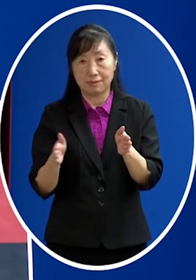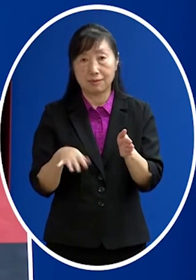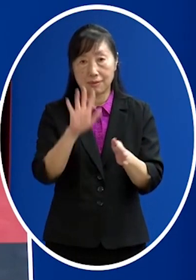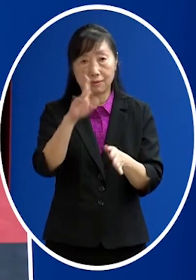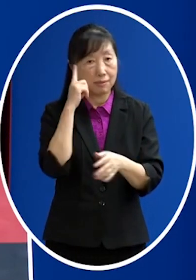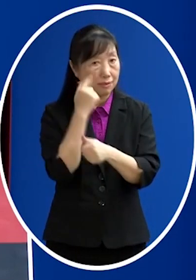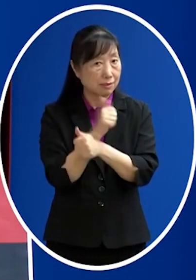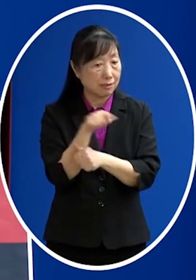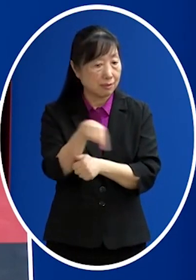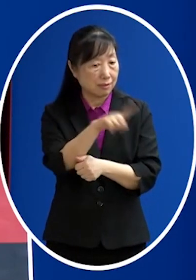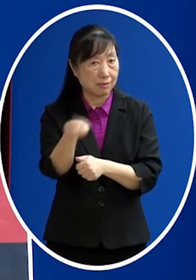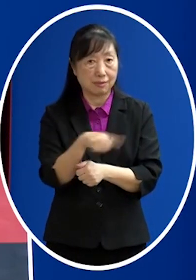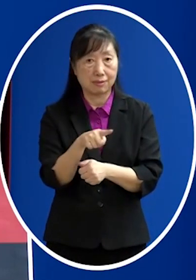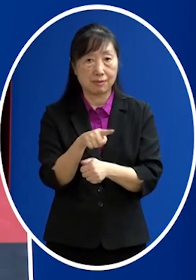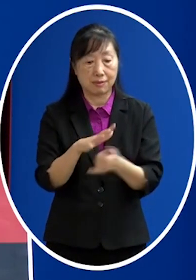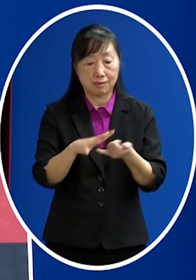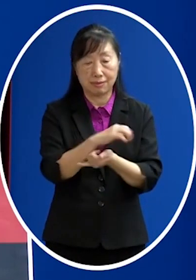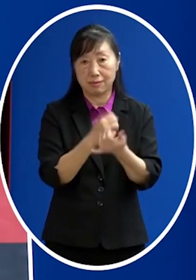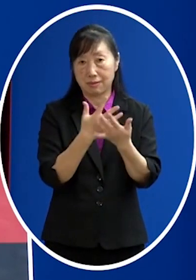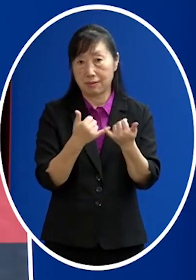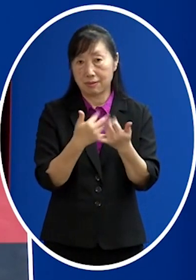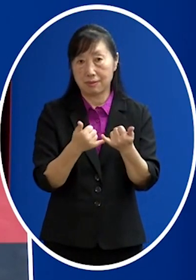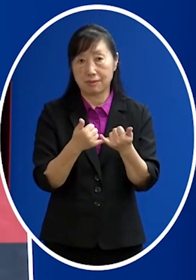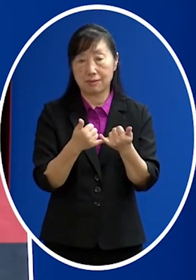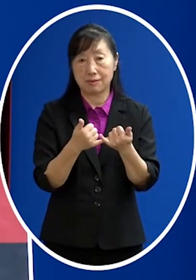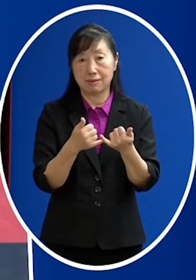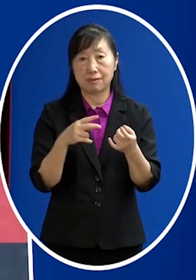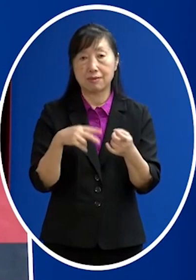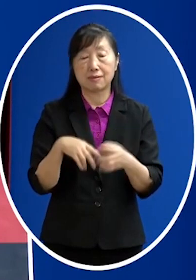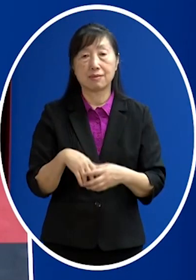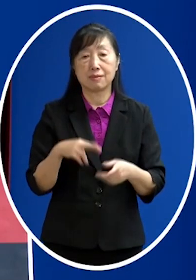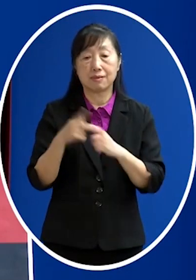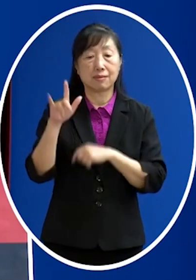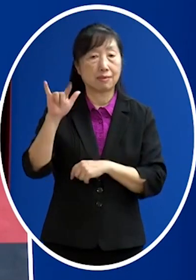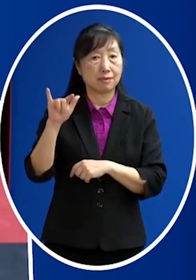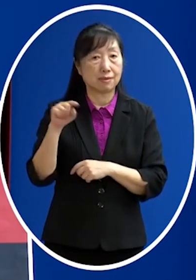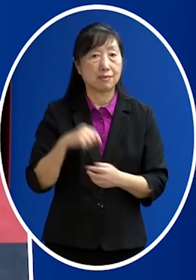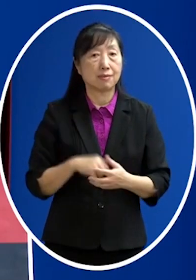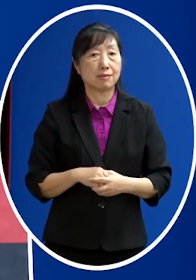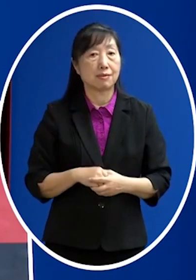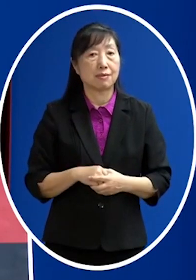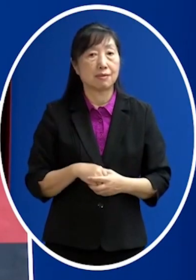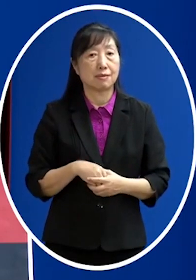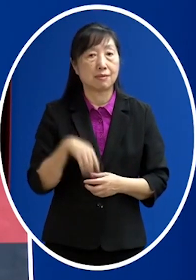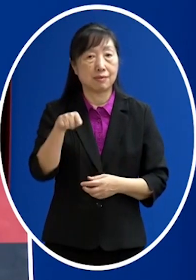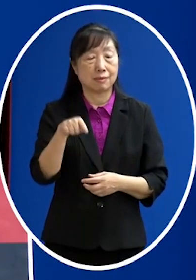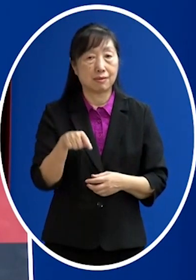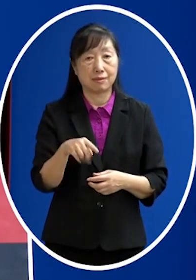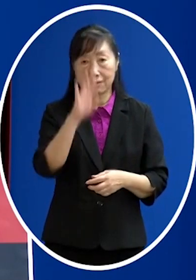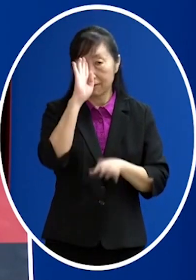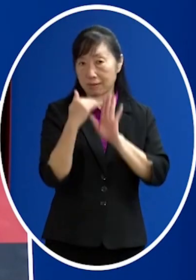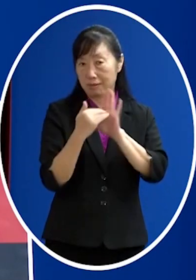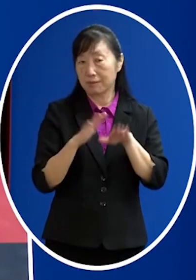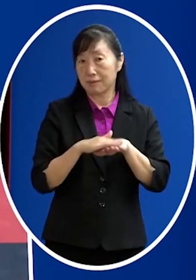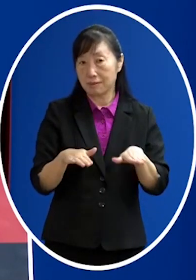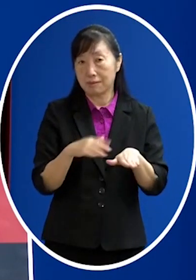到所有全国学生以及师资老师的这些防疫上的安全以及也